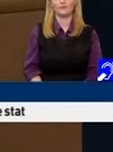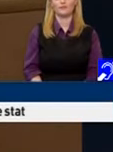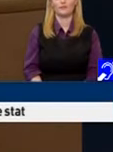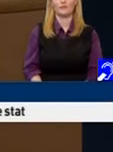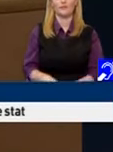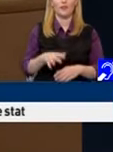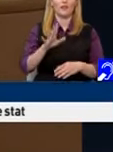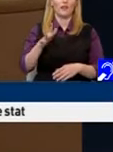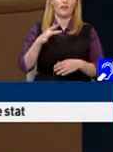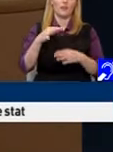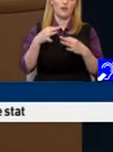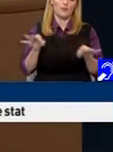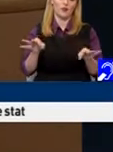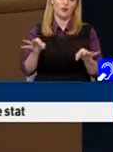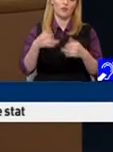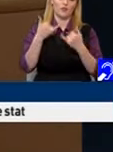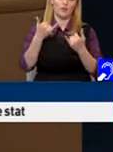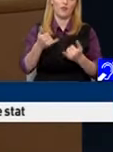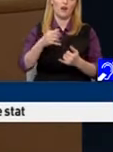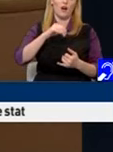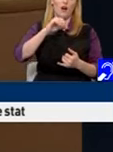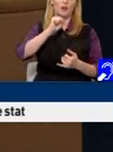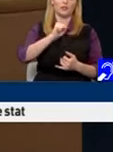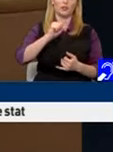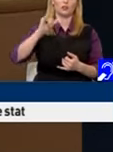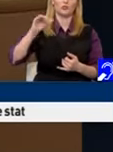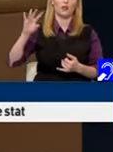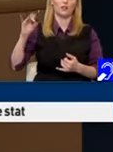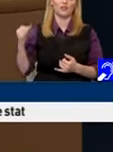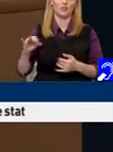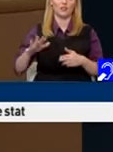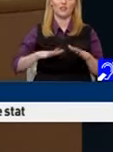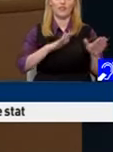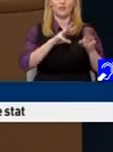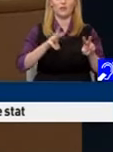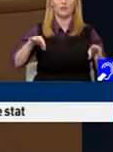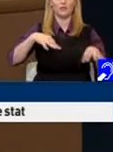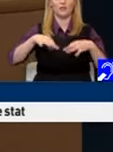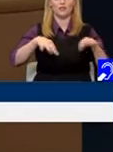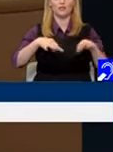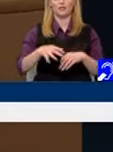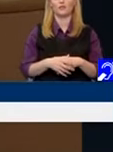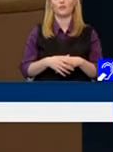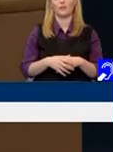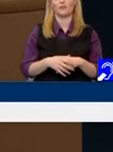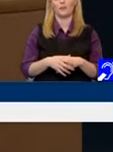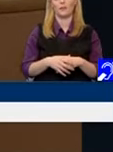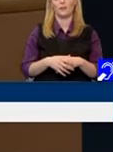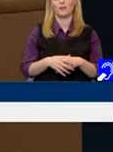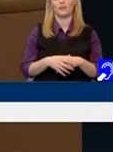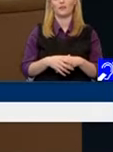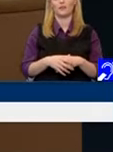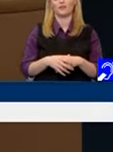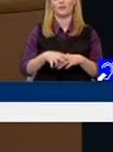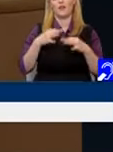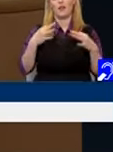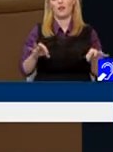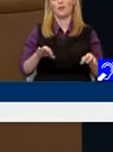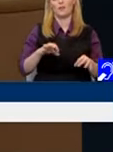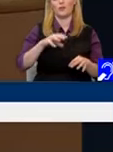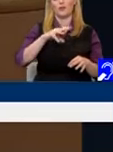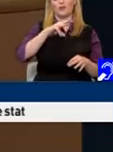Eliberarea domnului Anatol Usată din funcție de viceministru al transporturilor și infrastructurii drumurilor. Eliberarea